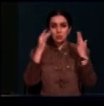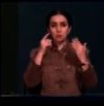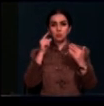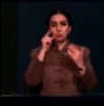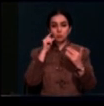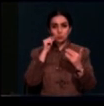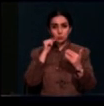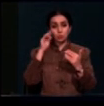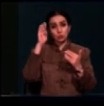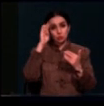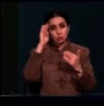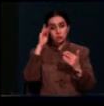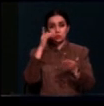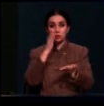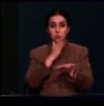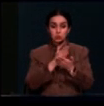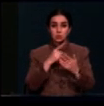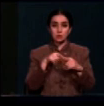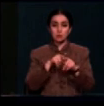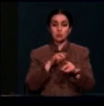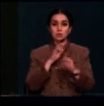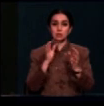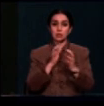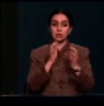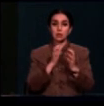же охраняет от насильственной смерти.